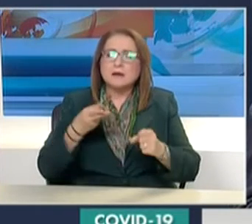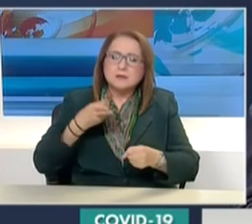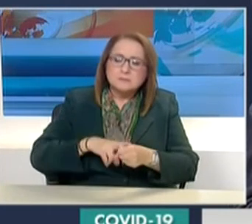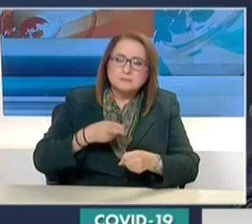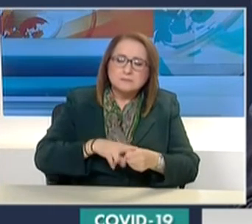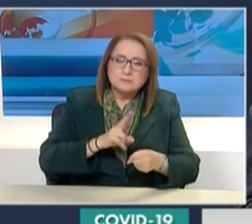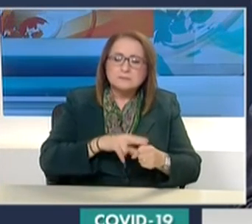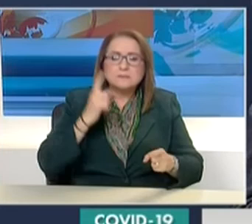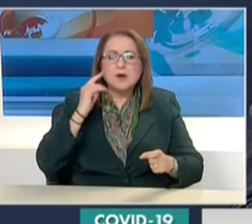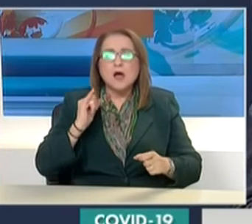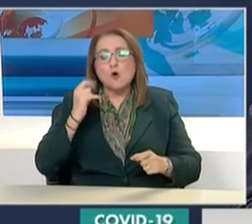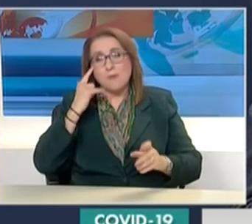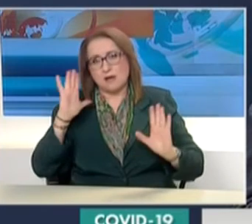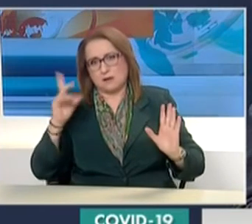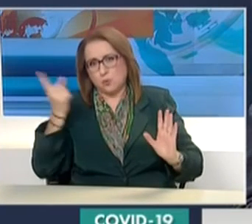στην πατρίδα μας,